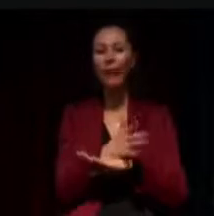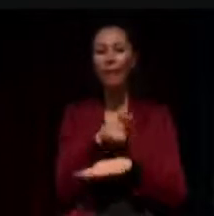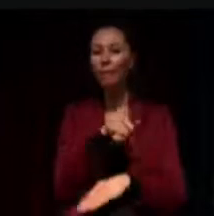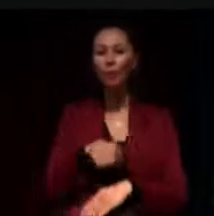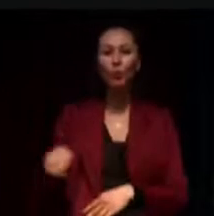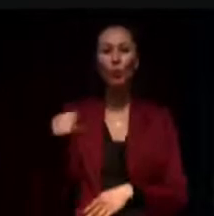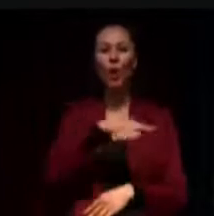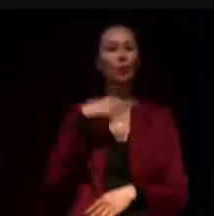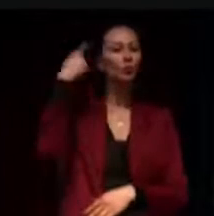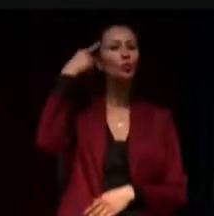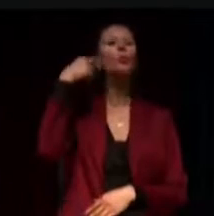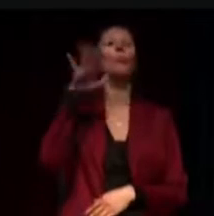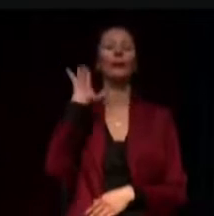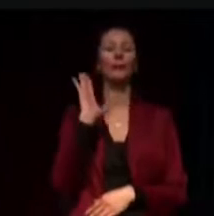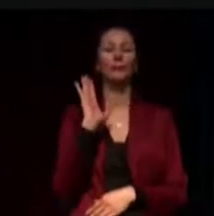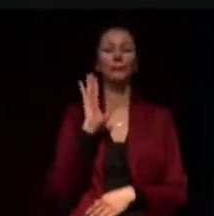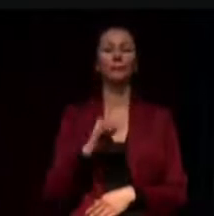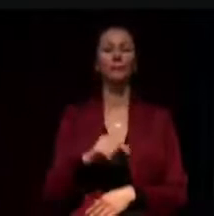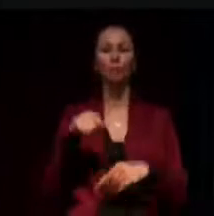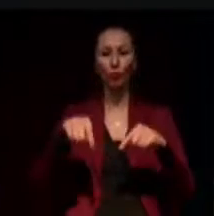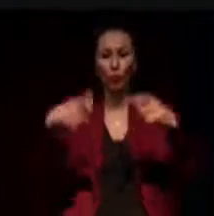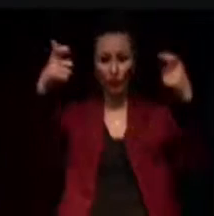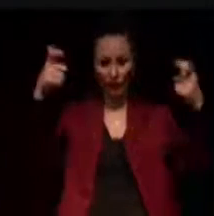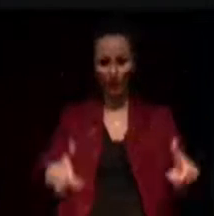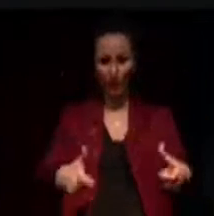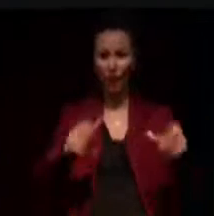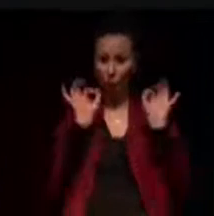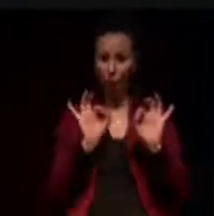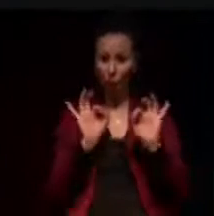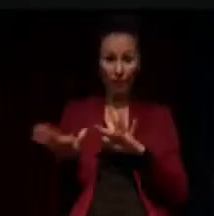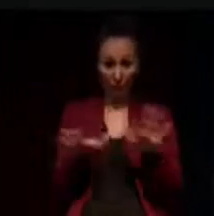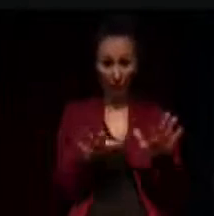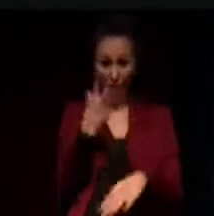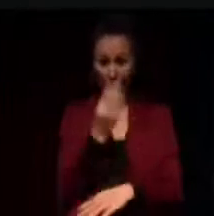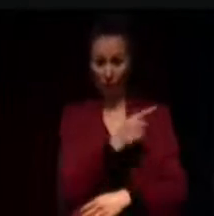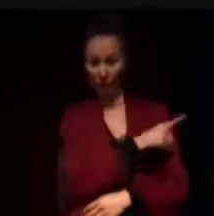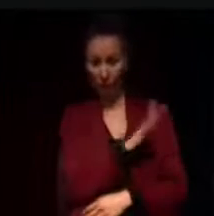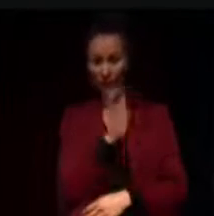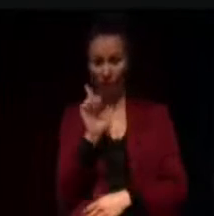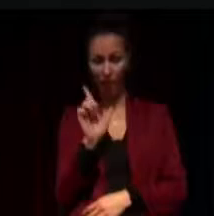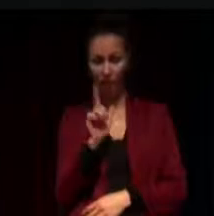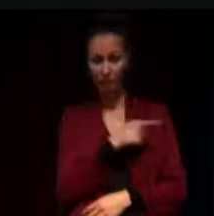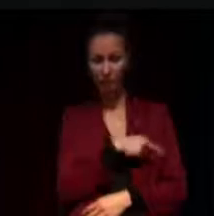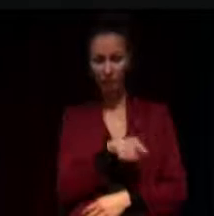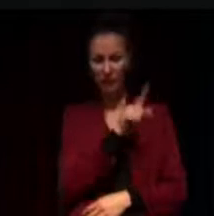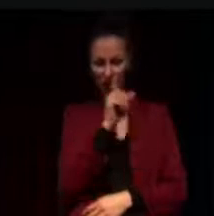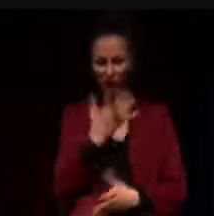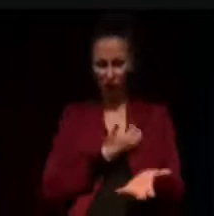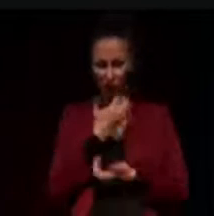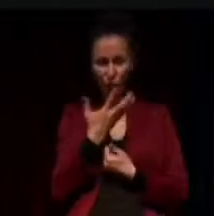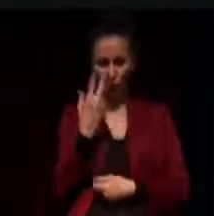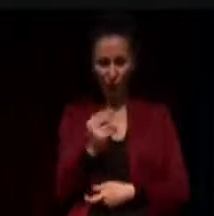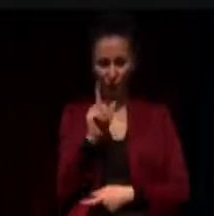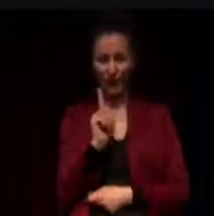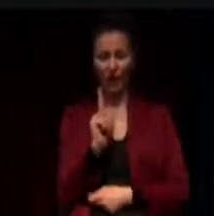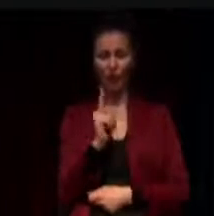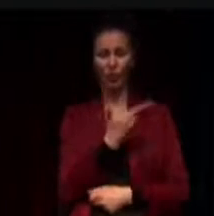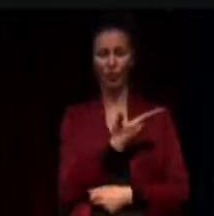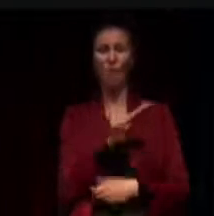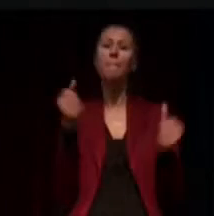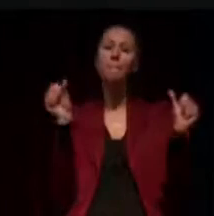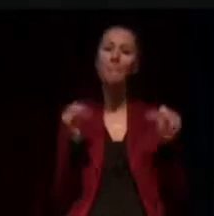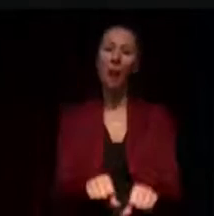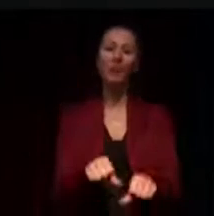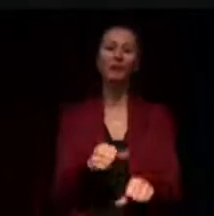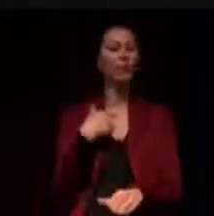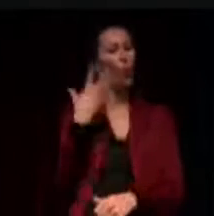bunlar düşünülmedi? Bu şehirde illa bir deprem olması mı gerekiyordu? İlla bu acıları mı yaşamamız gerekiyordu? Ve